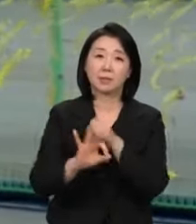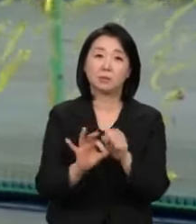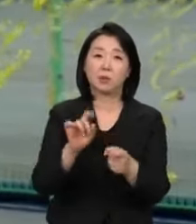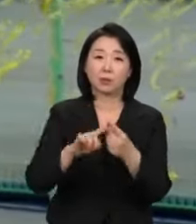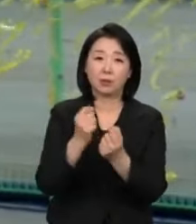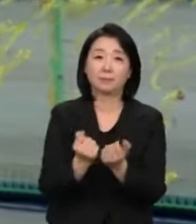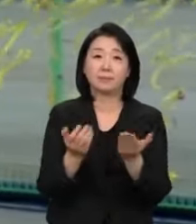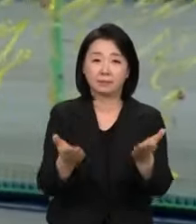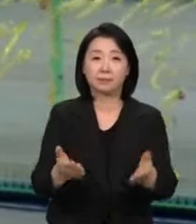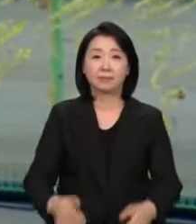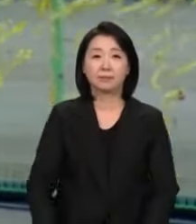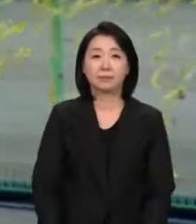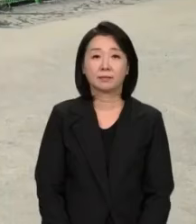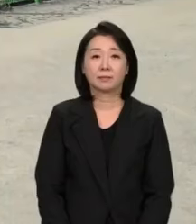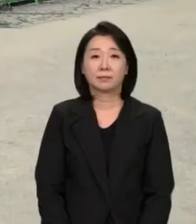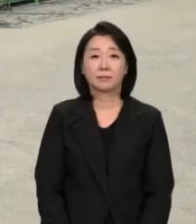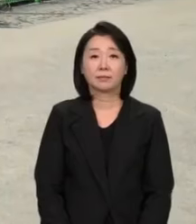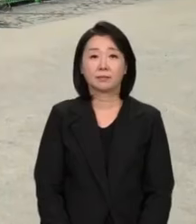기자가 정리해드립니다.